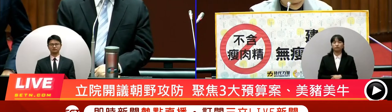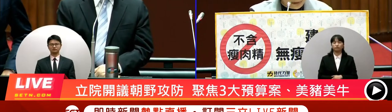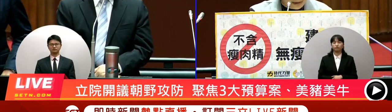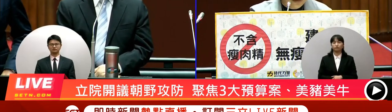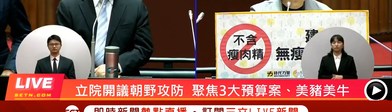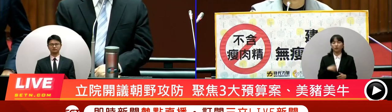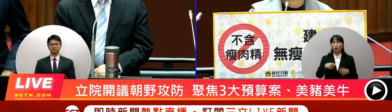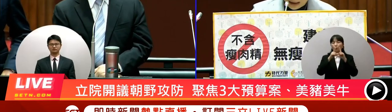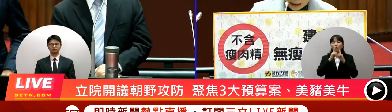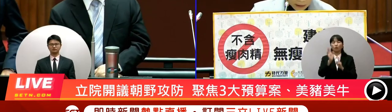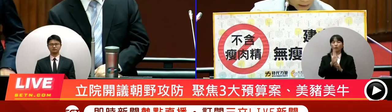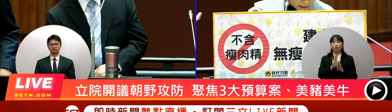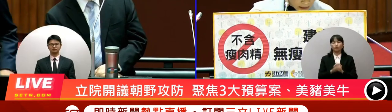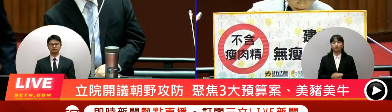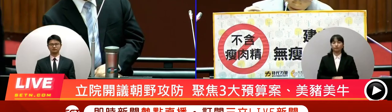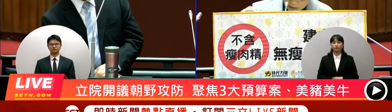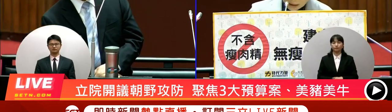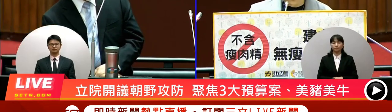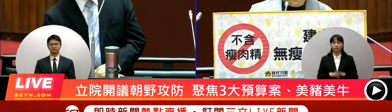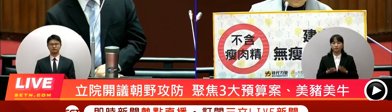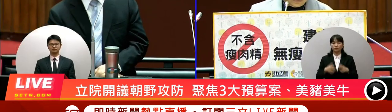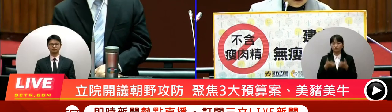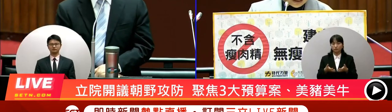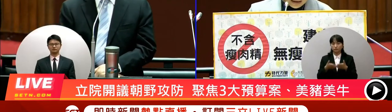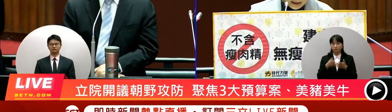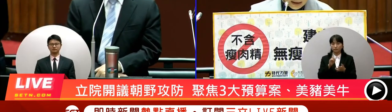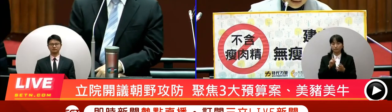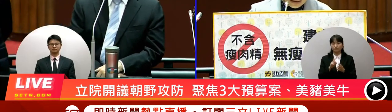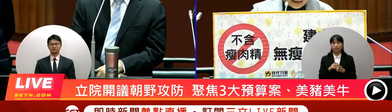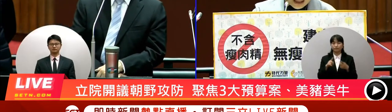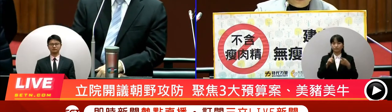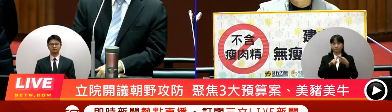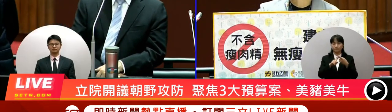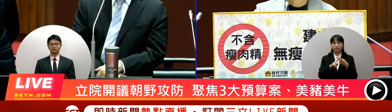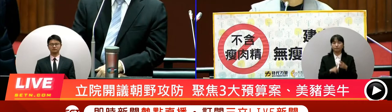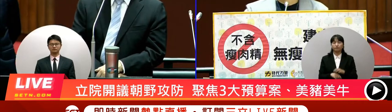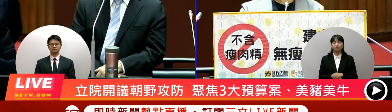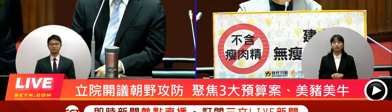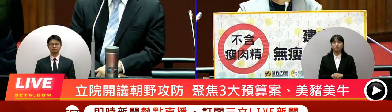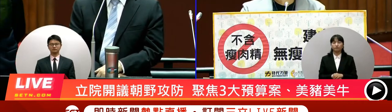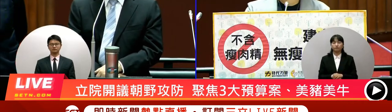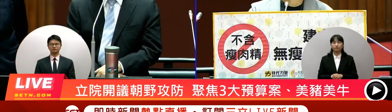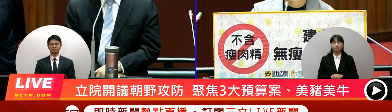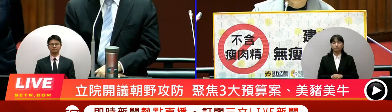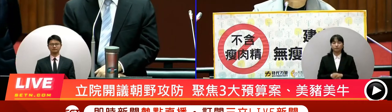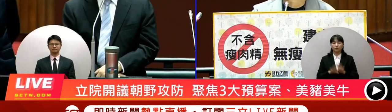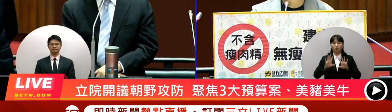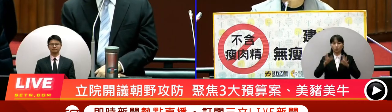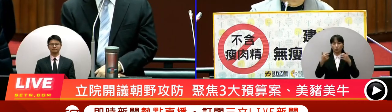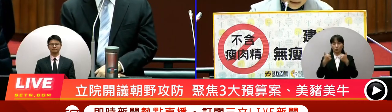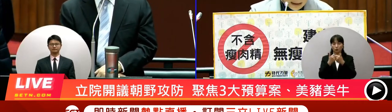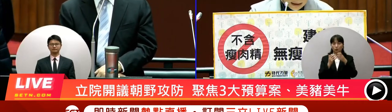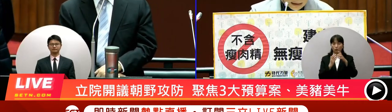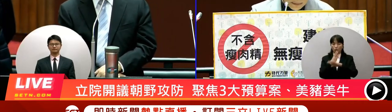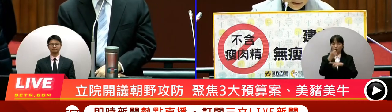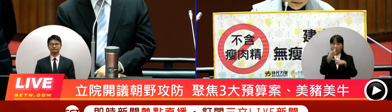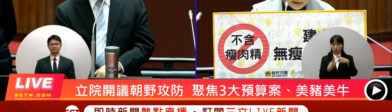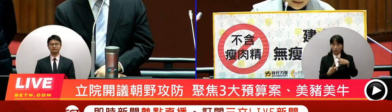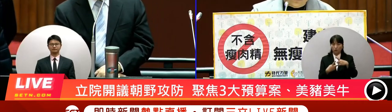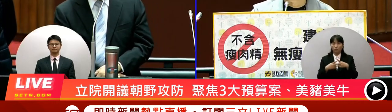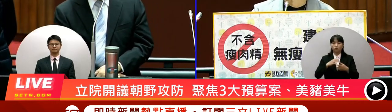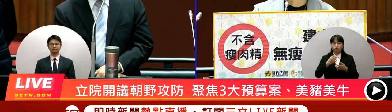不用回答了哈。那我今天的重点就是第一个，既然我们在国会过半的执政党这